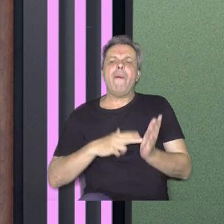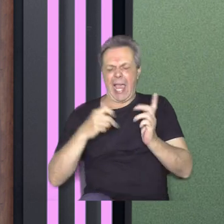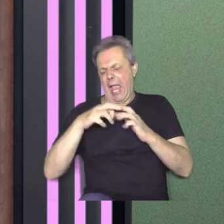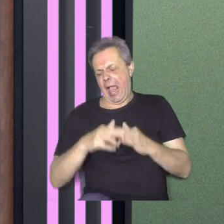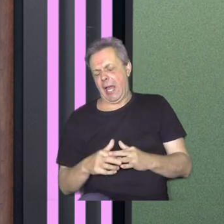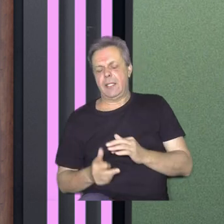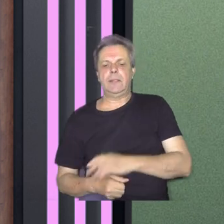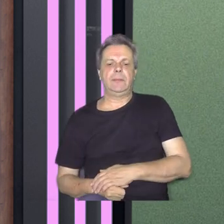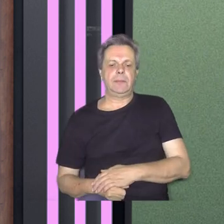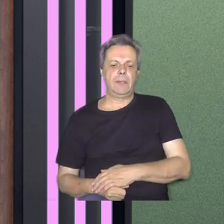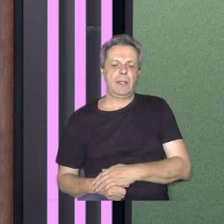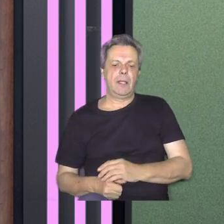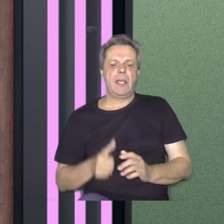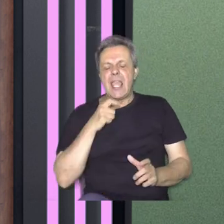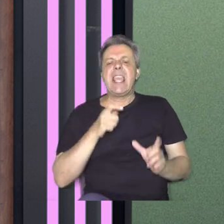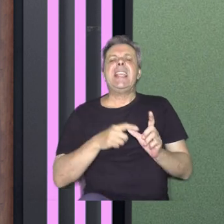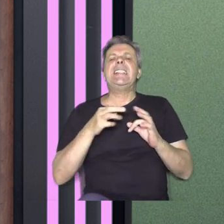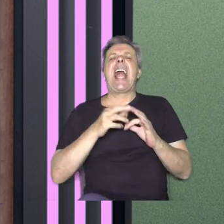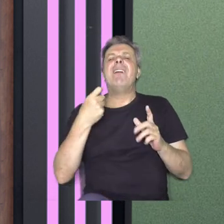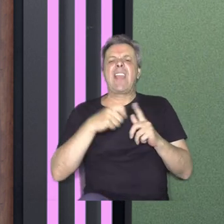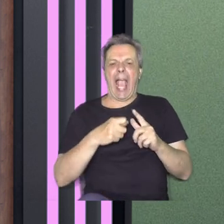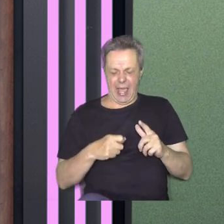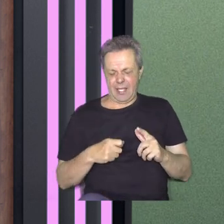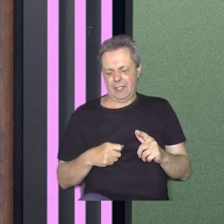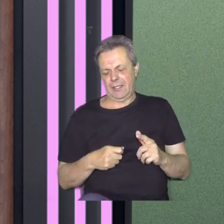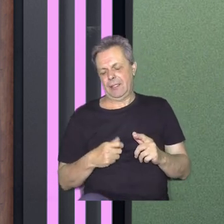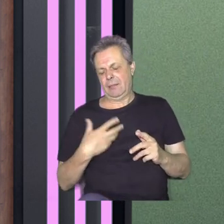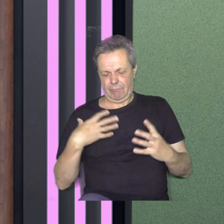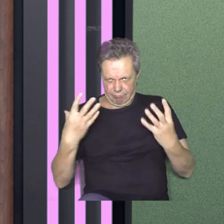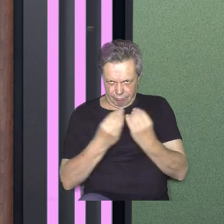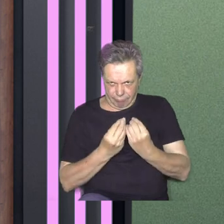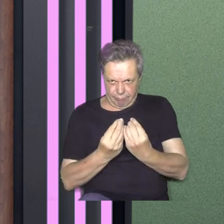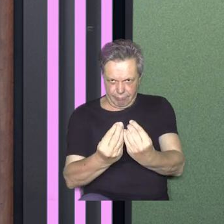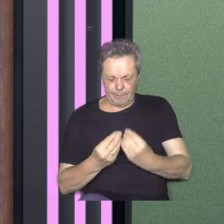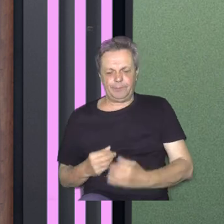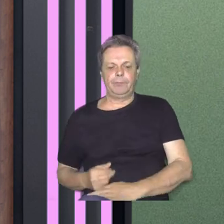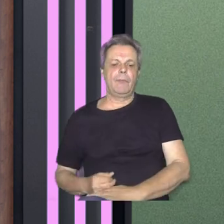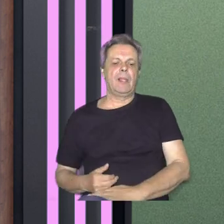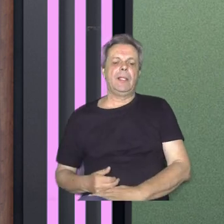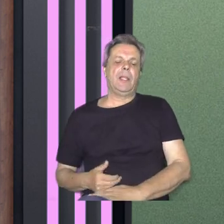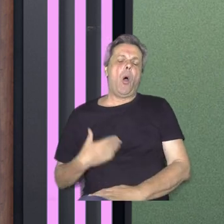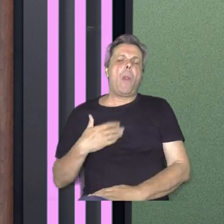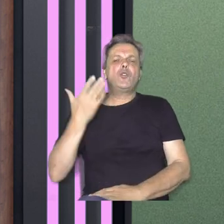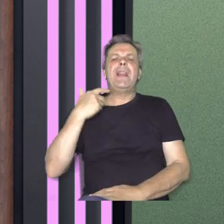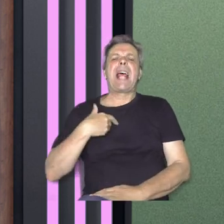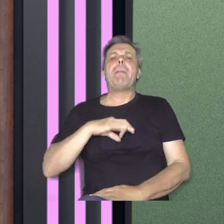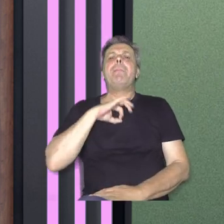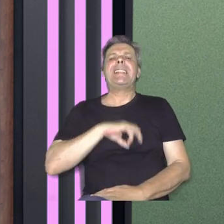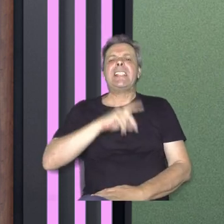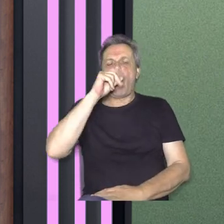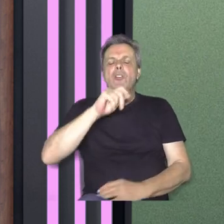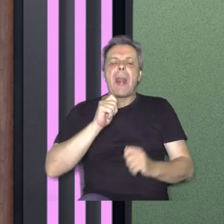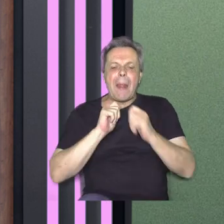ona i Savka Dapčević Kučar su bili s nama predsjednicima općina na